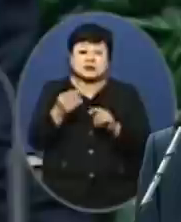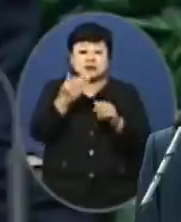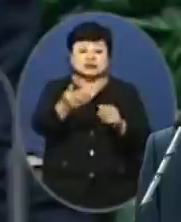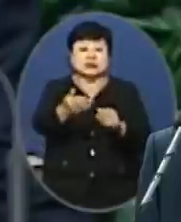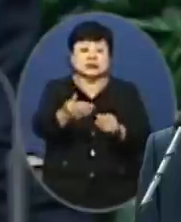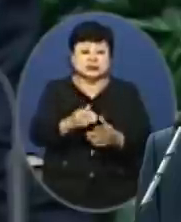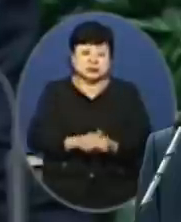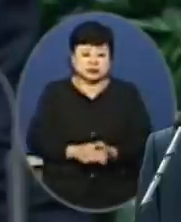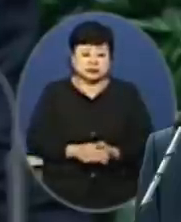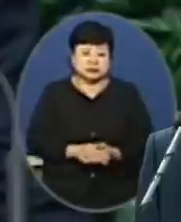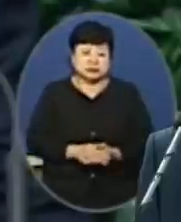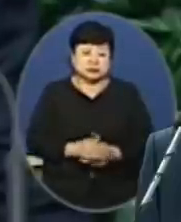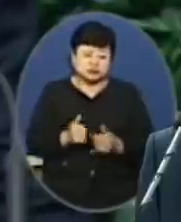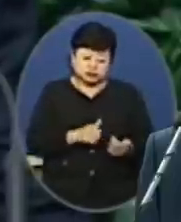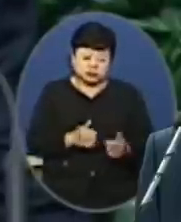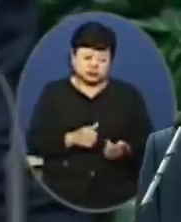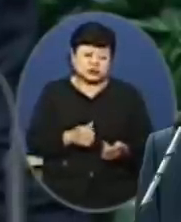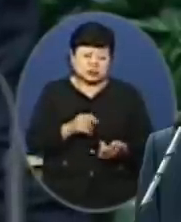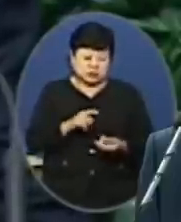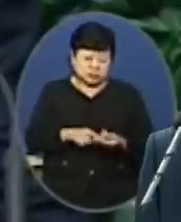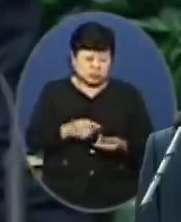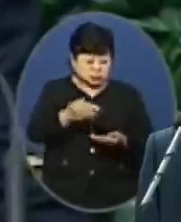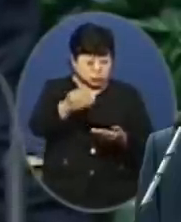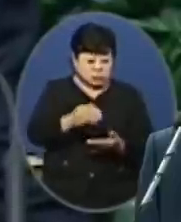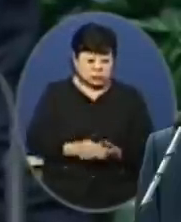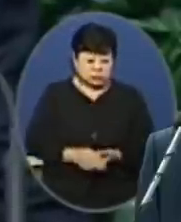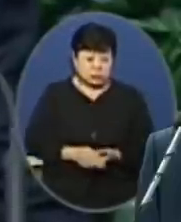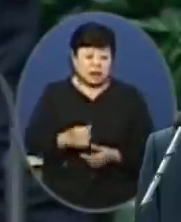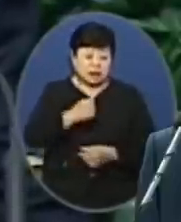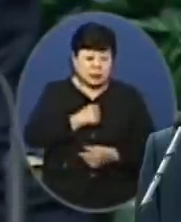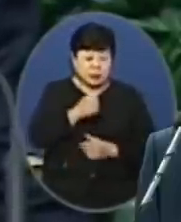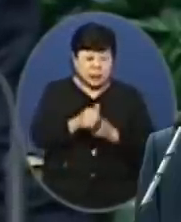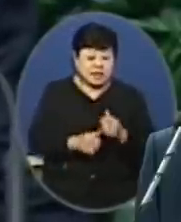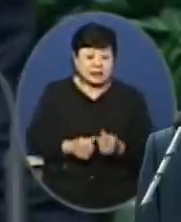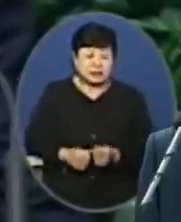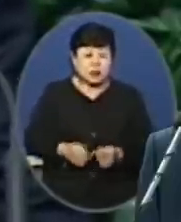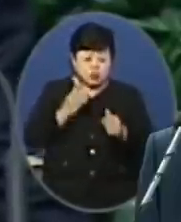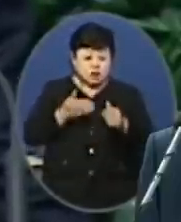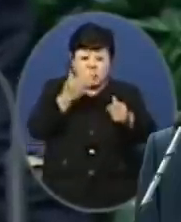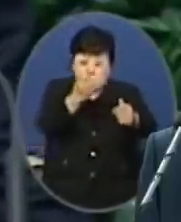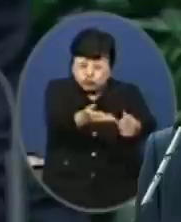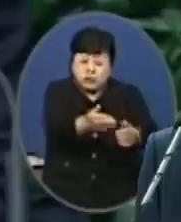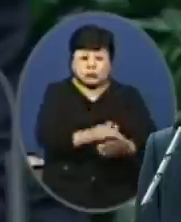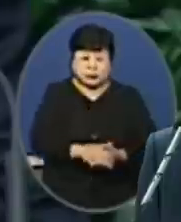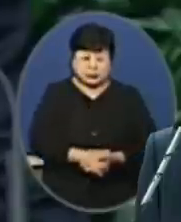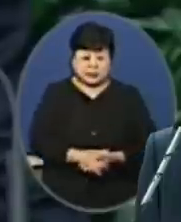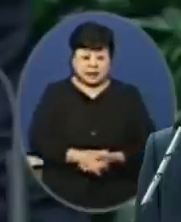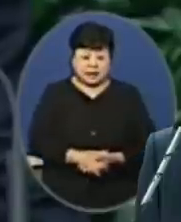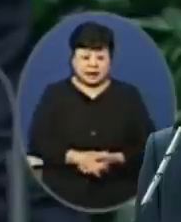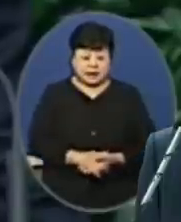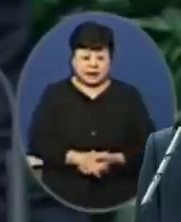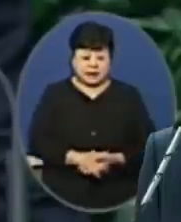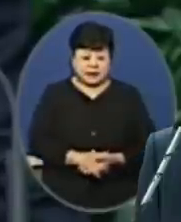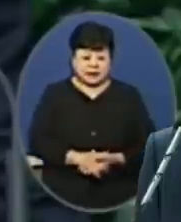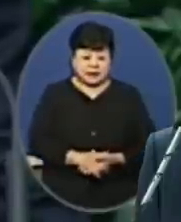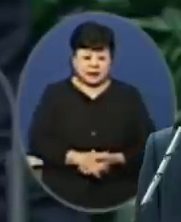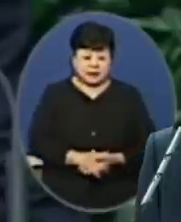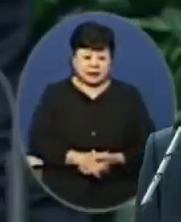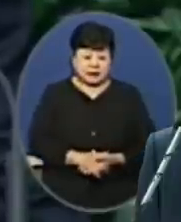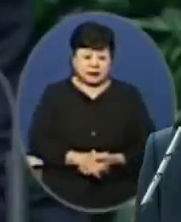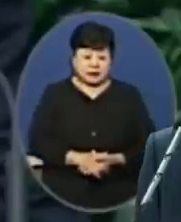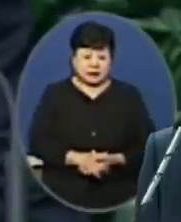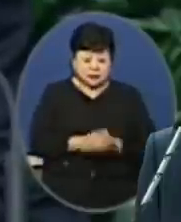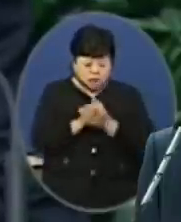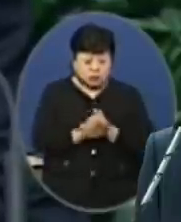살리고 데리고 가시려면 데려갈 것이지. 아이고 답답해라. 하나님은 구하라 주실 것이라고 했었습니다.